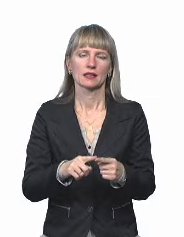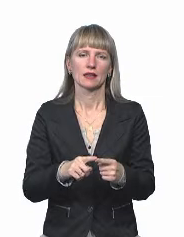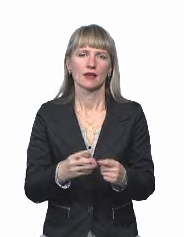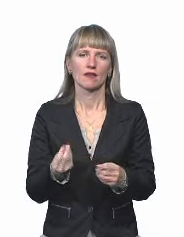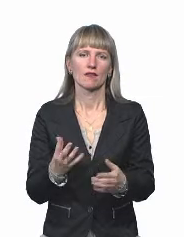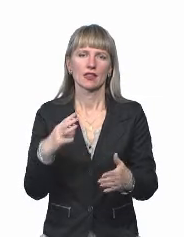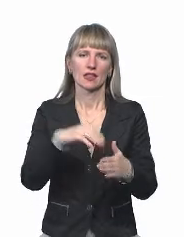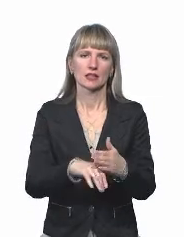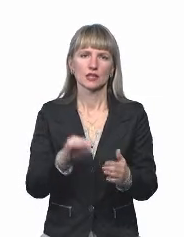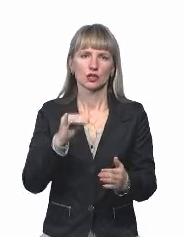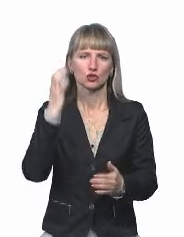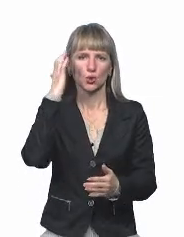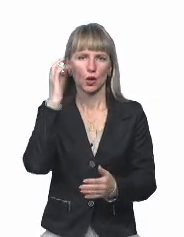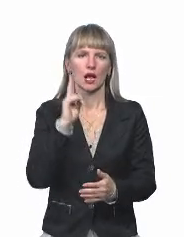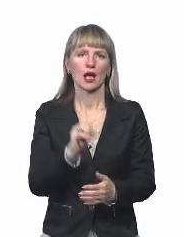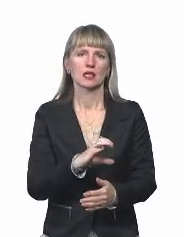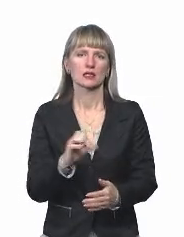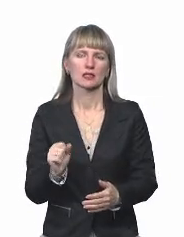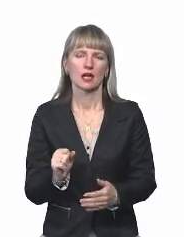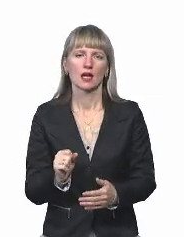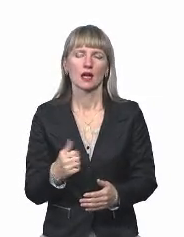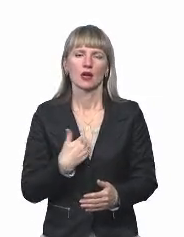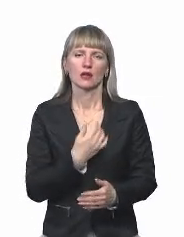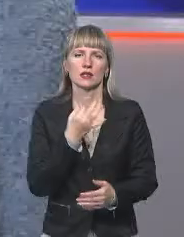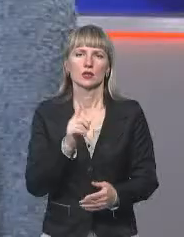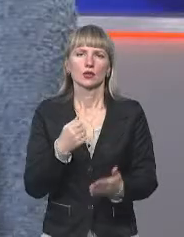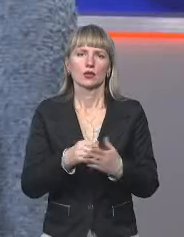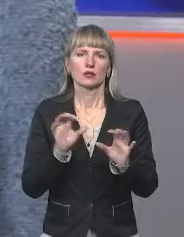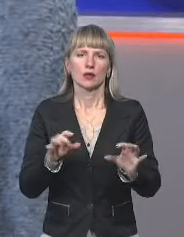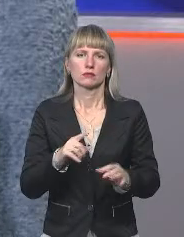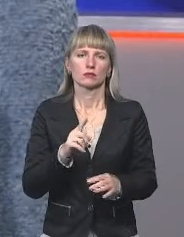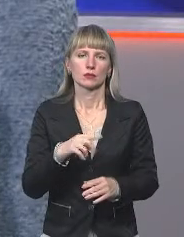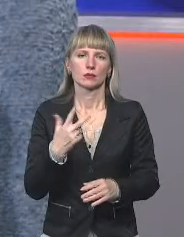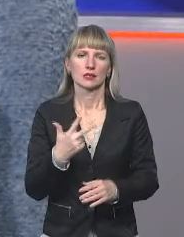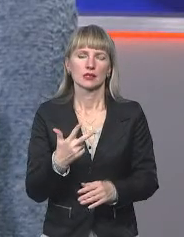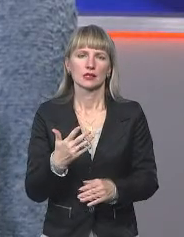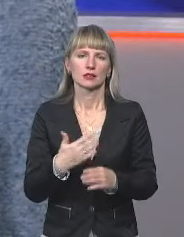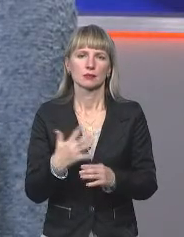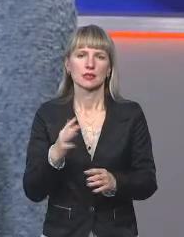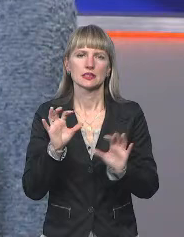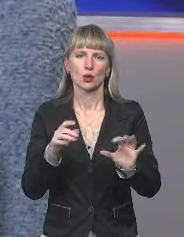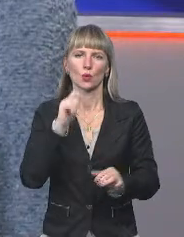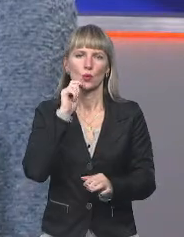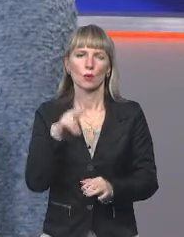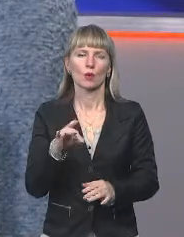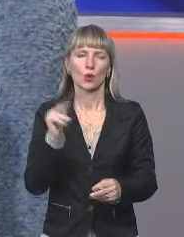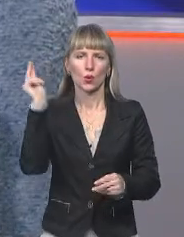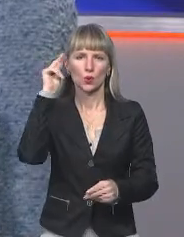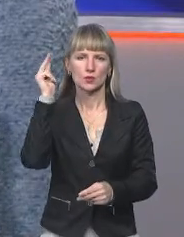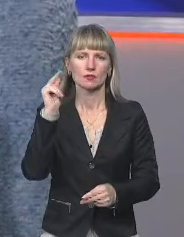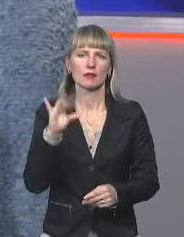каса. І я хочу зазначити, от щодо закону пункту 3 статті 30 закону України про освіту